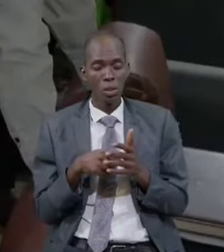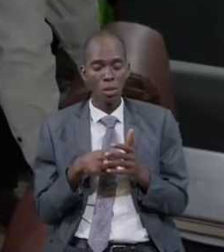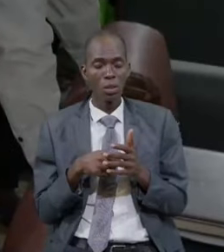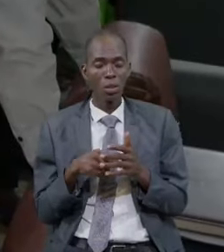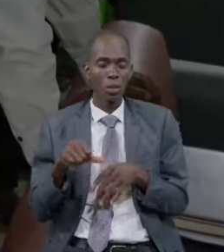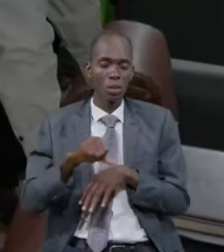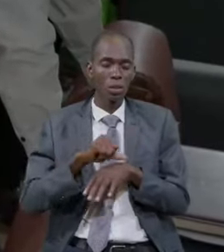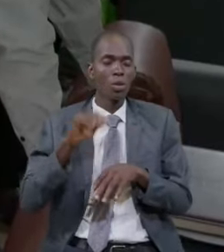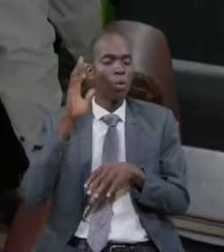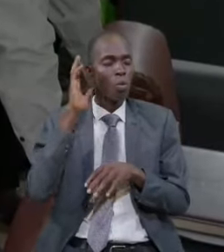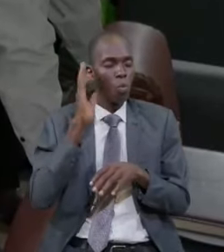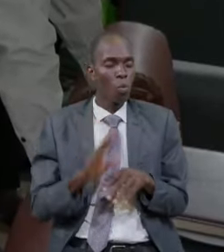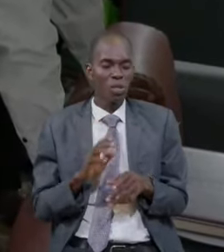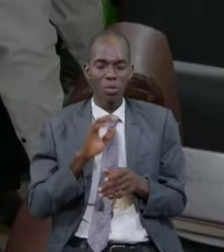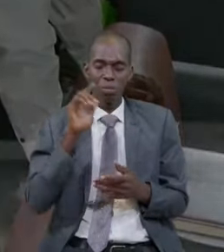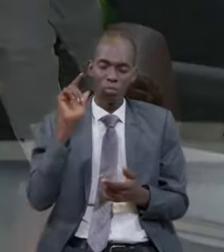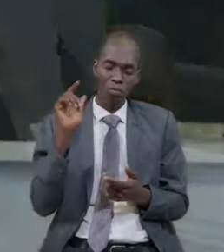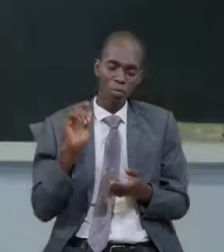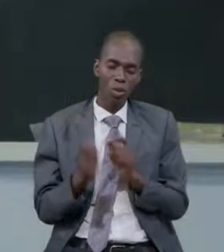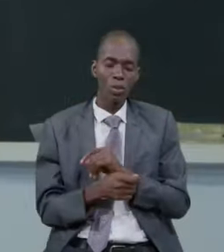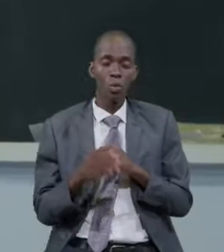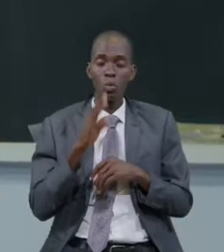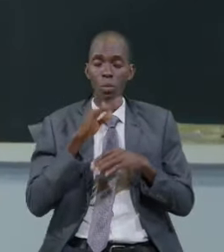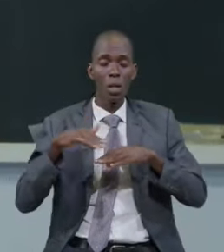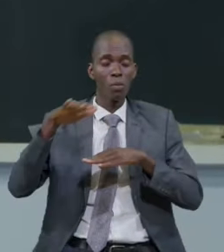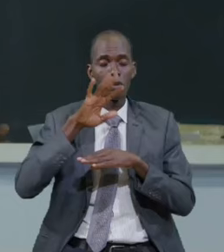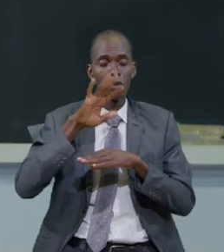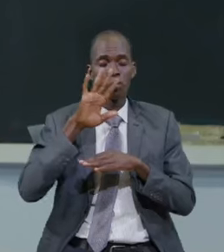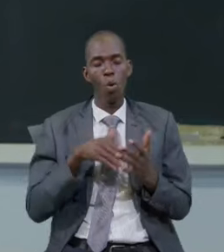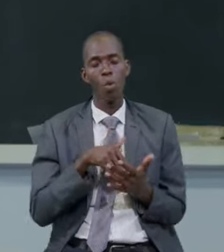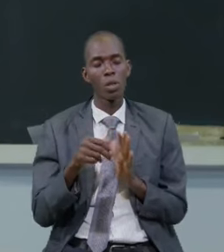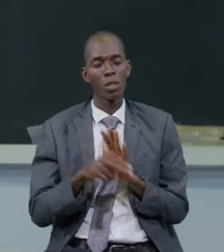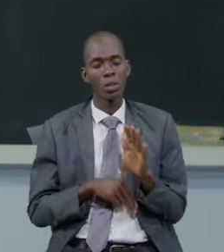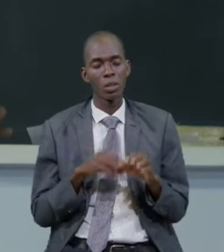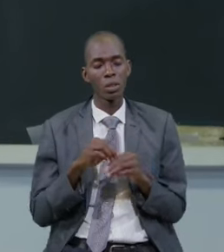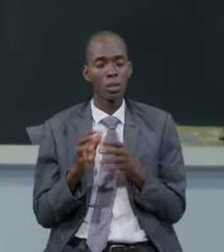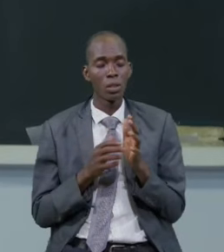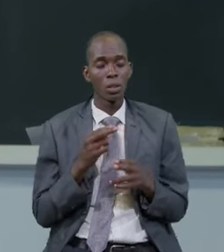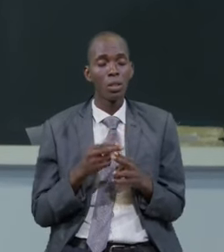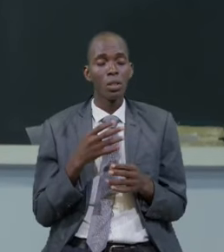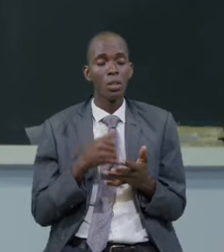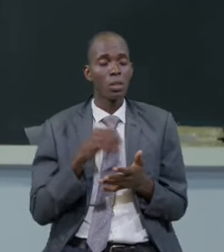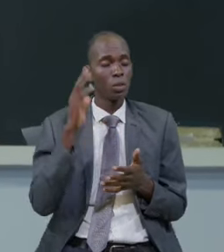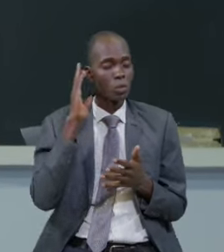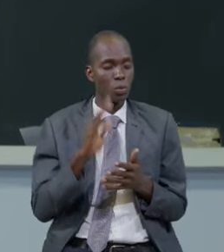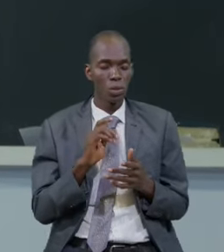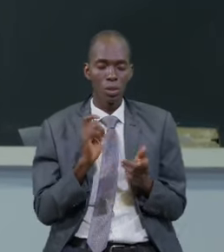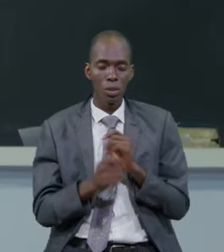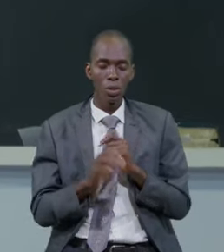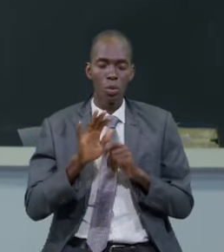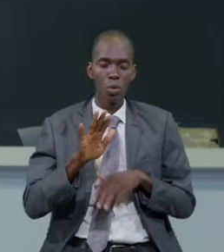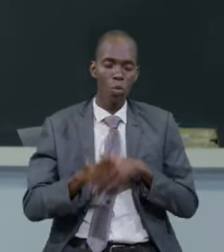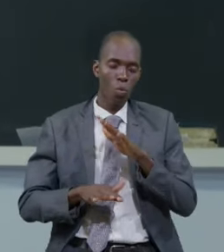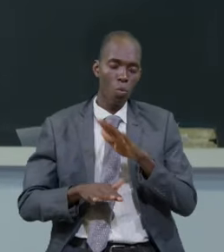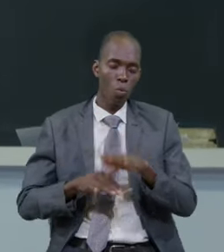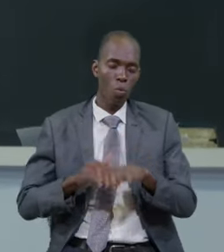faiblesse. Elle va transfigurer ta marche et ton œuvre. Ton onction